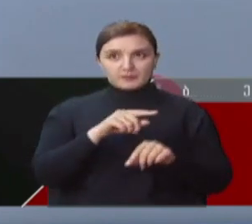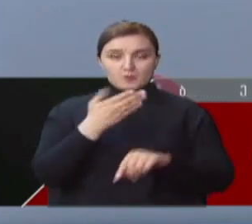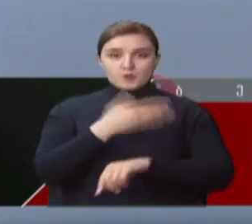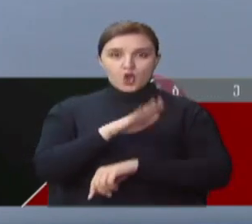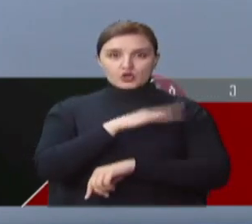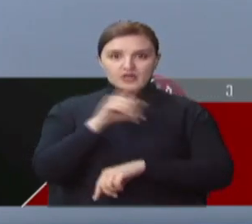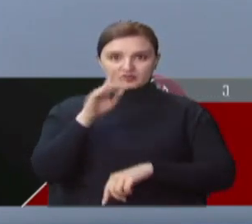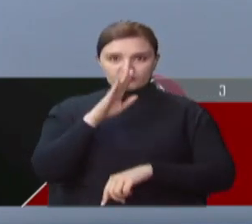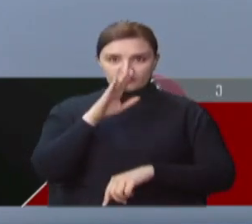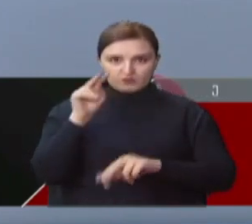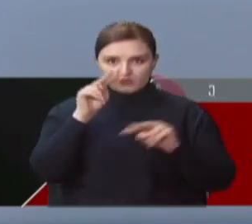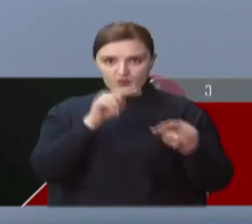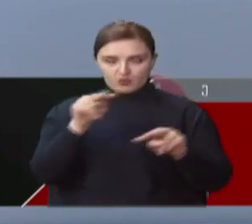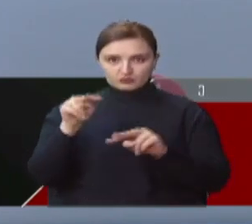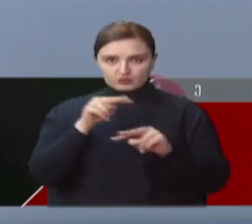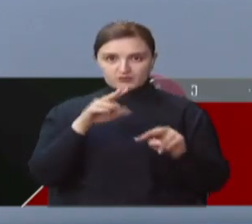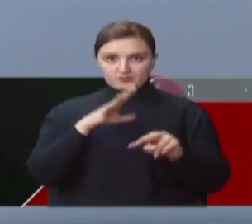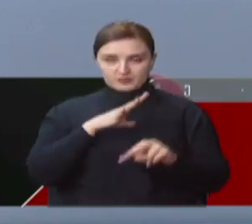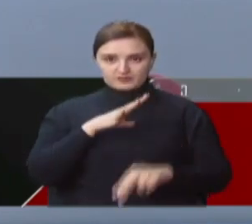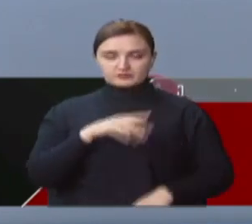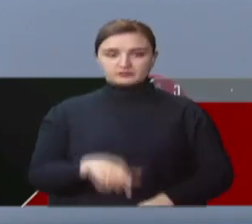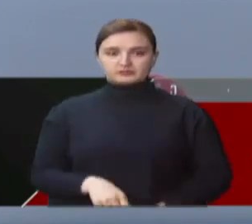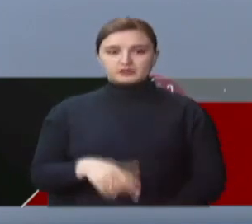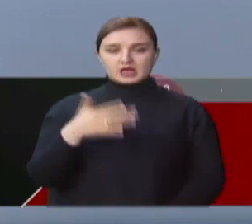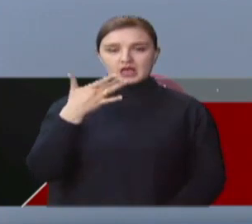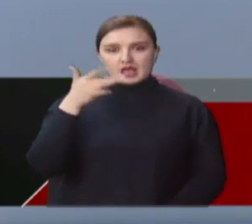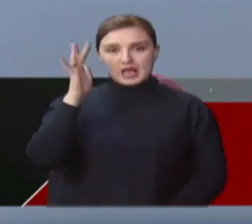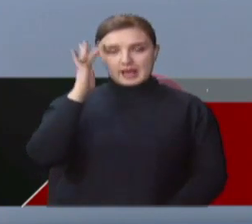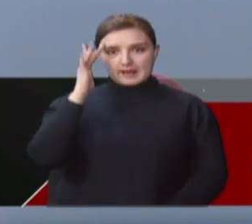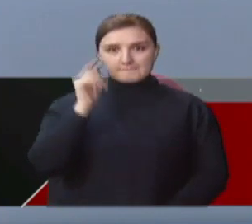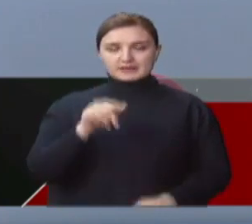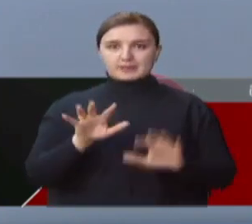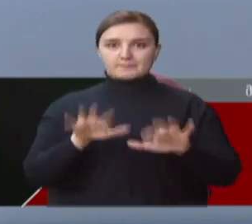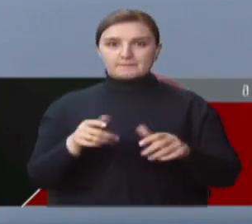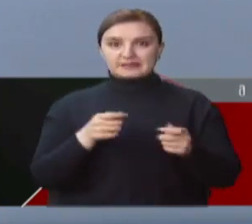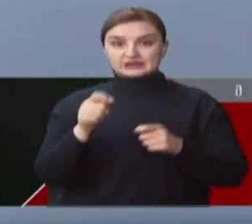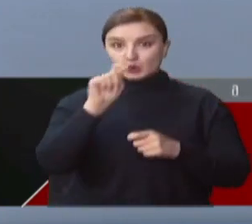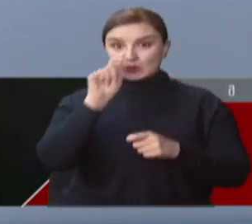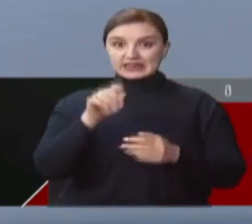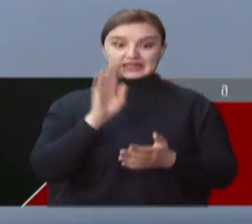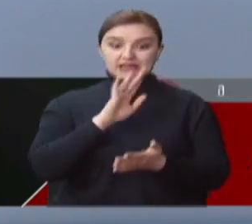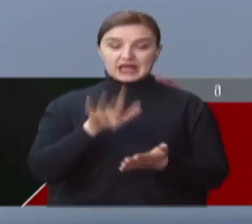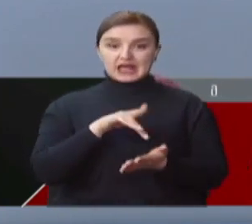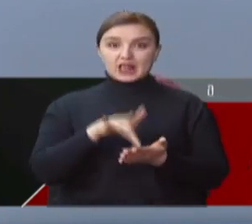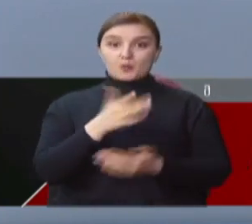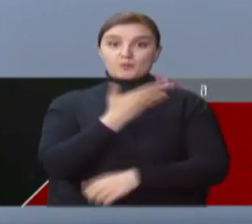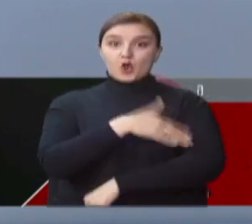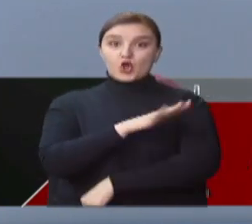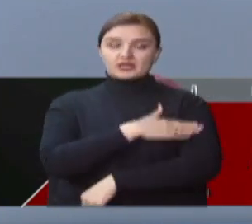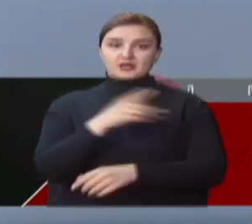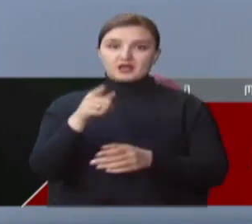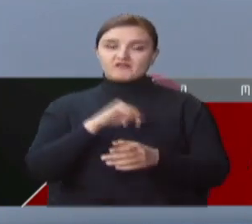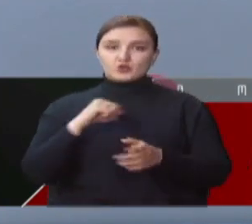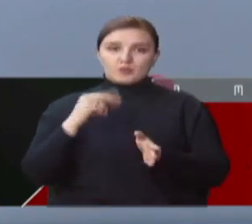სივრციდანაც კონტროლდებოდა არაერთი მარშრუტის განხილვის შემდეგ ამერიკის შეერთებული შტატების პრეზიდენტი უკრაინის დედაქალაქში პოლონეთიდან